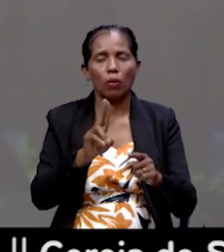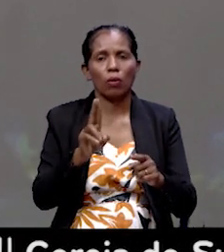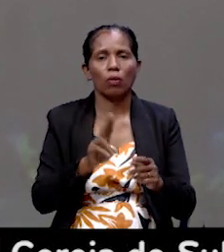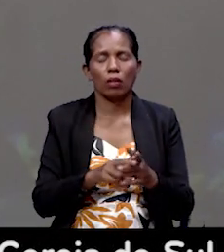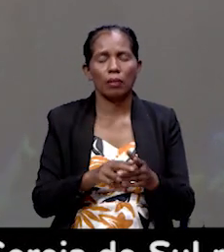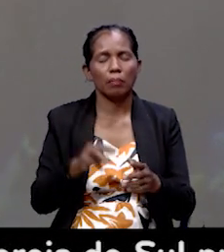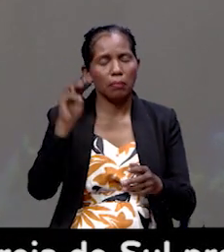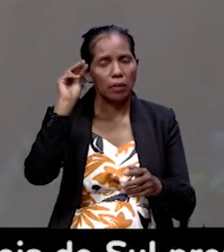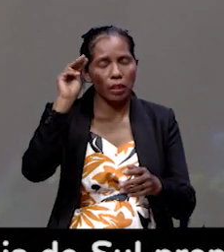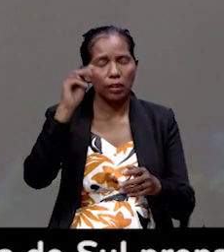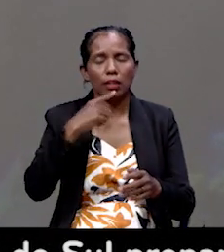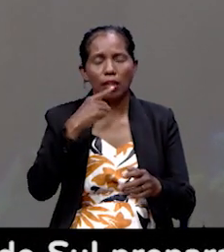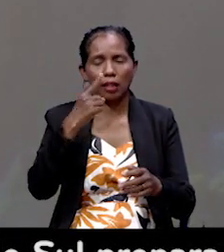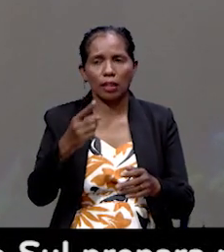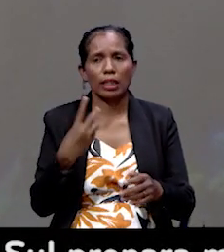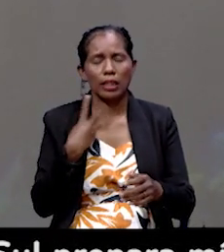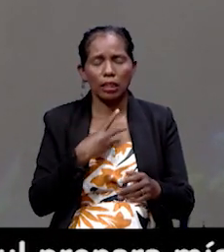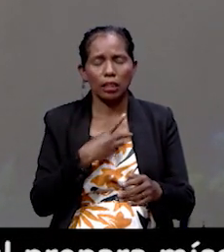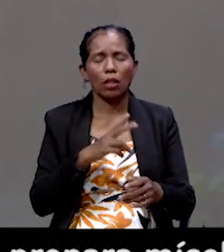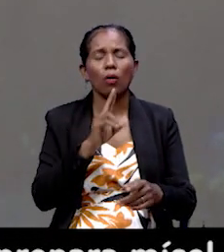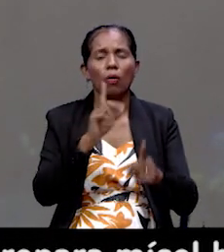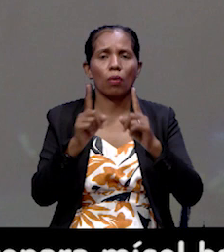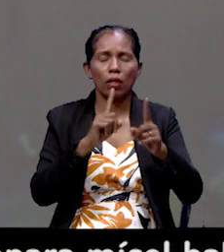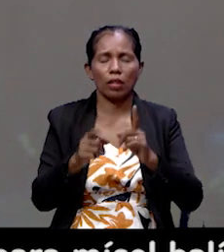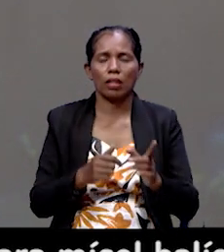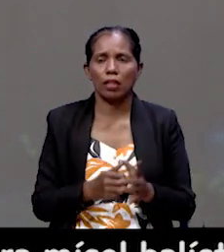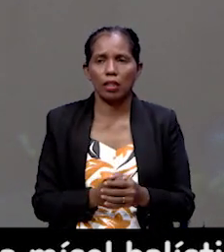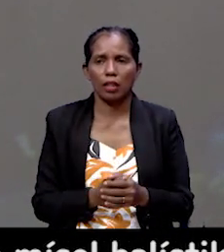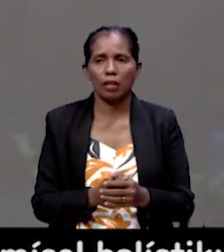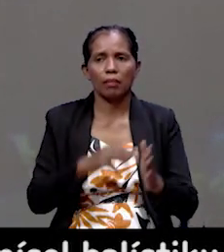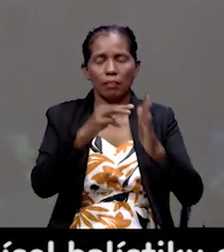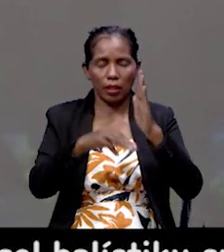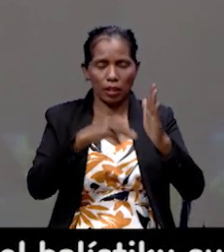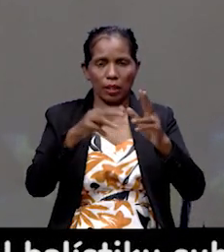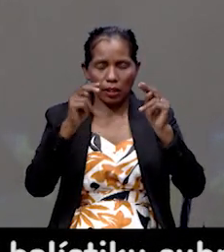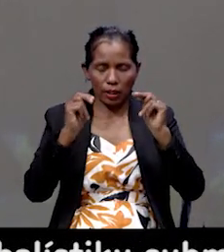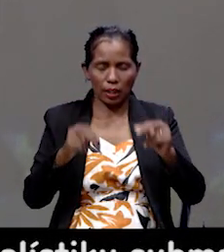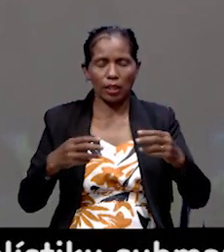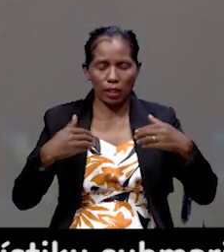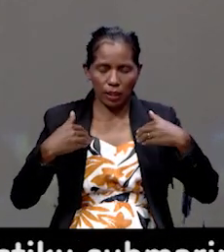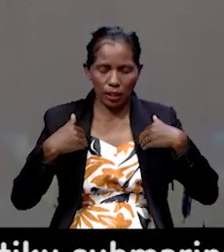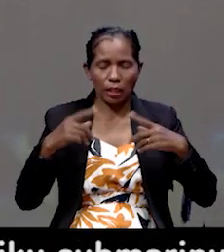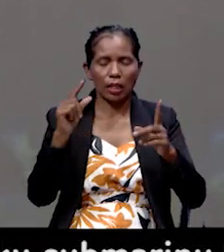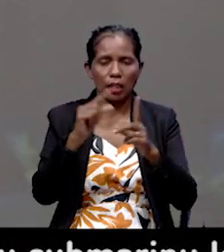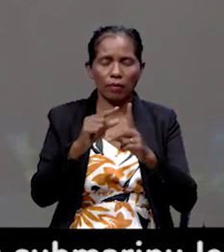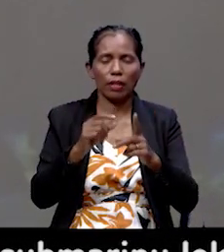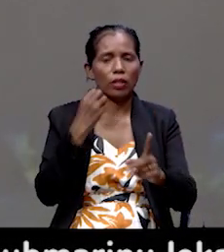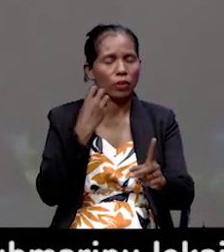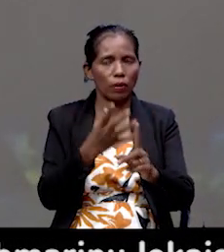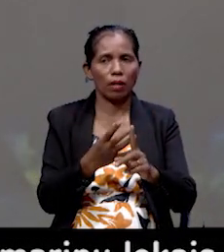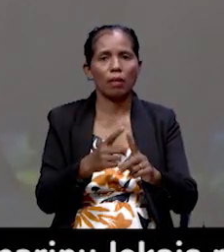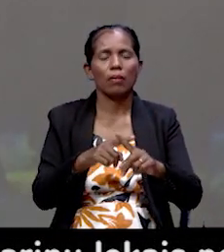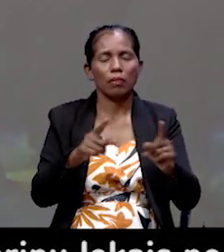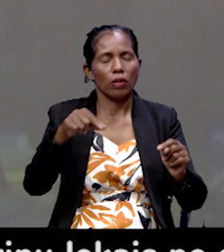Fuang Katak Itakulianne Uyintet Bossertemi Dian Katak Mediane Tengke iha Etika Ituan Labelé tolok Mayogar idane gobernante